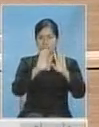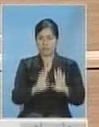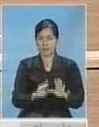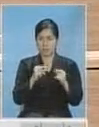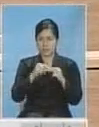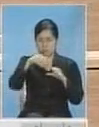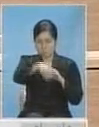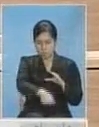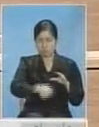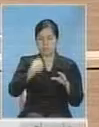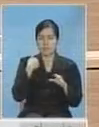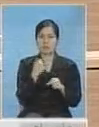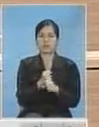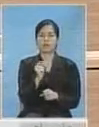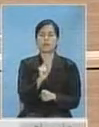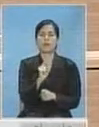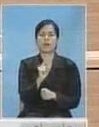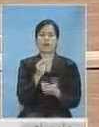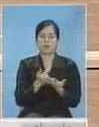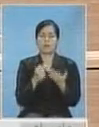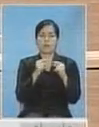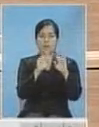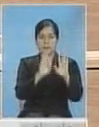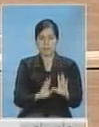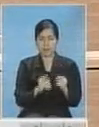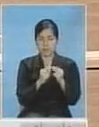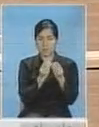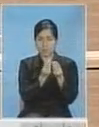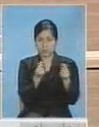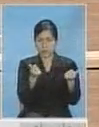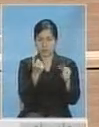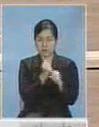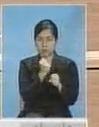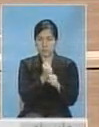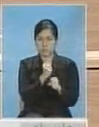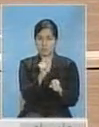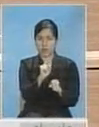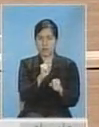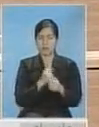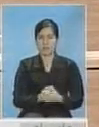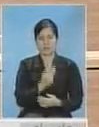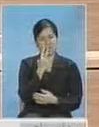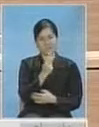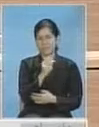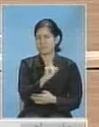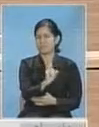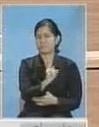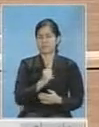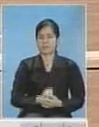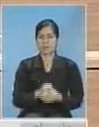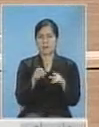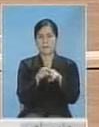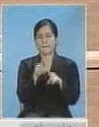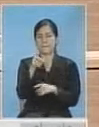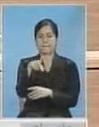การขุดลอกเนี่ยเขาคิดกันยังไงคิดปริมาณดินคิดยังไงครับท่านประธานทำอย่างนี้ฮะหลายที่ครับแล้วมันก็ไม่ได้